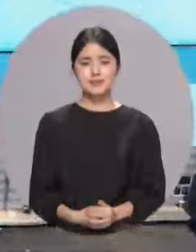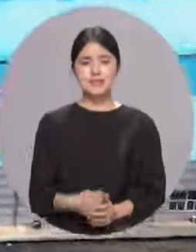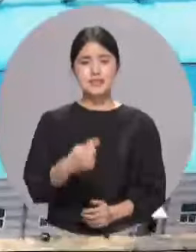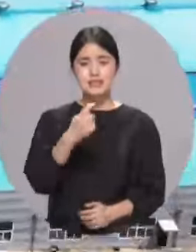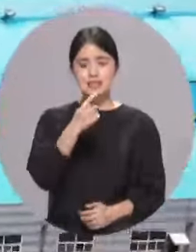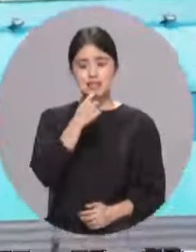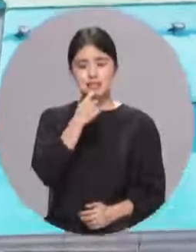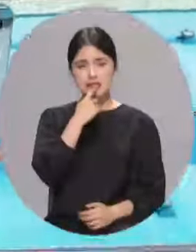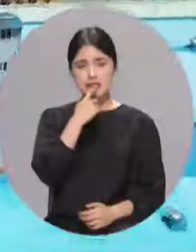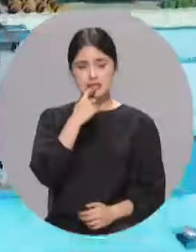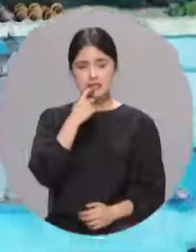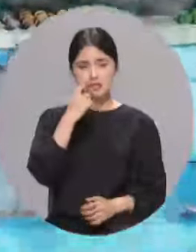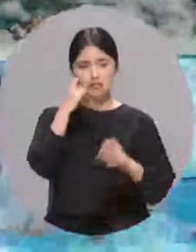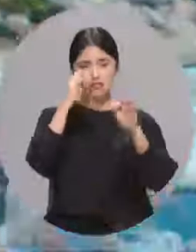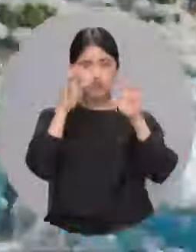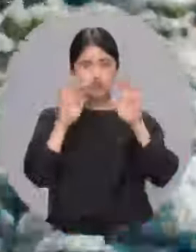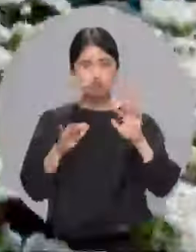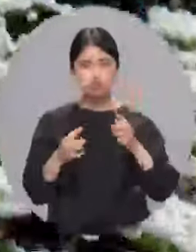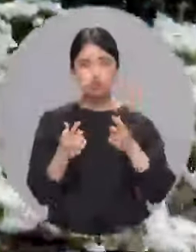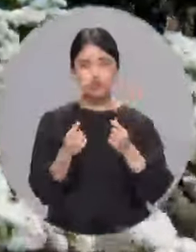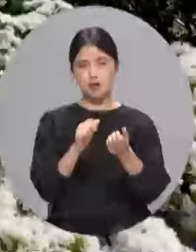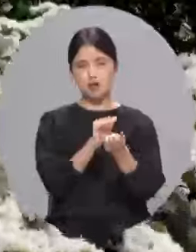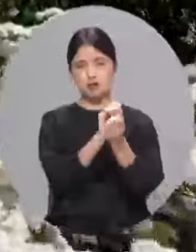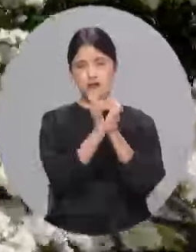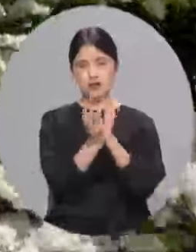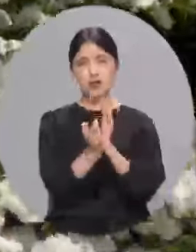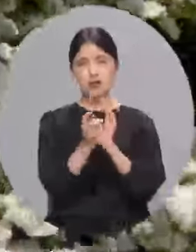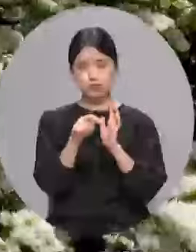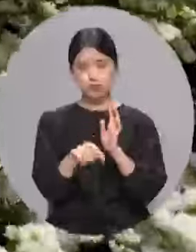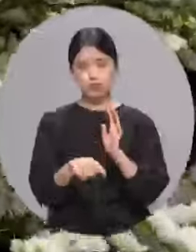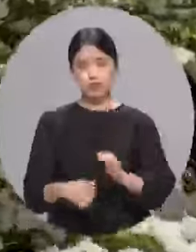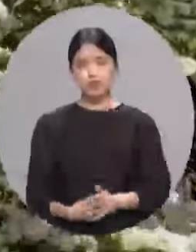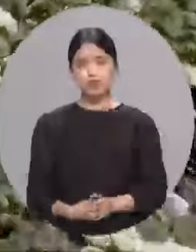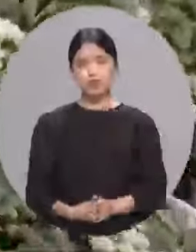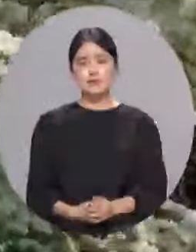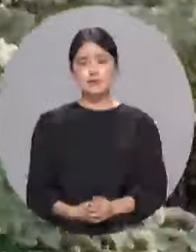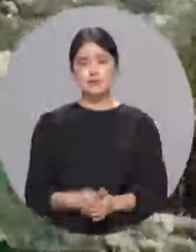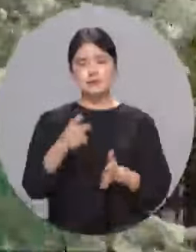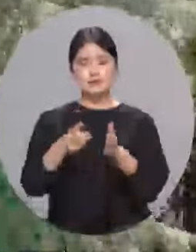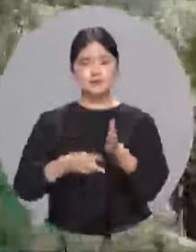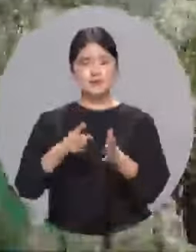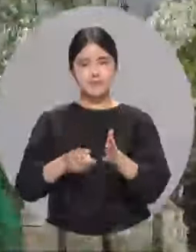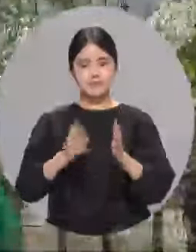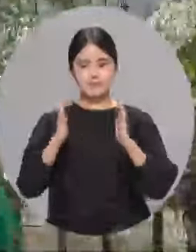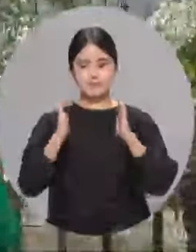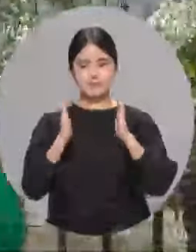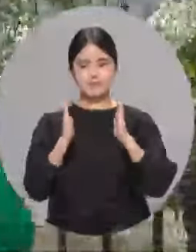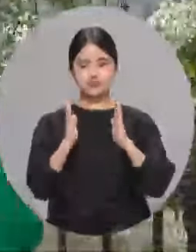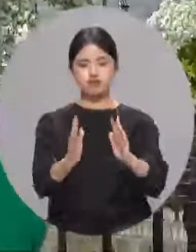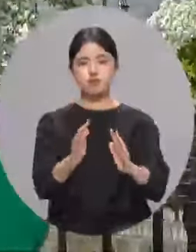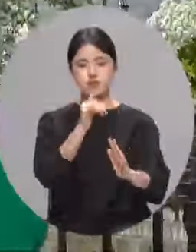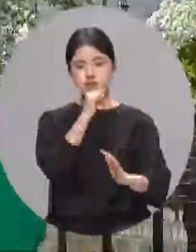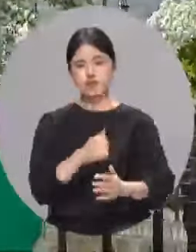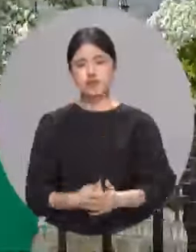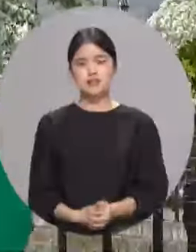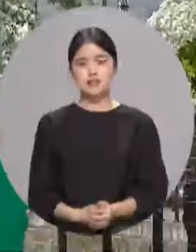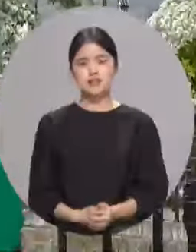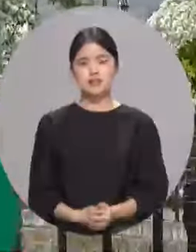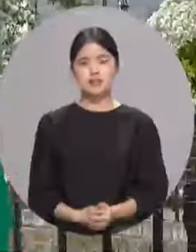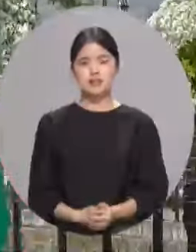새하얀 눈꽃을 푸른 잎사귀 사이마다 한껏 담아낸 나무들이 쭉 뻗은 철길 위로 터널을 이룹니다.